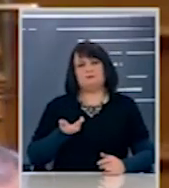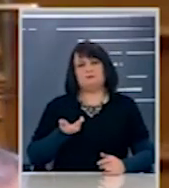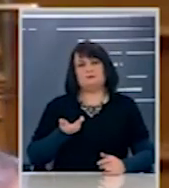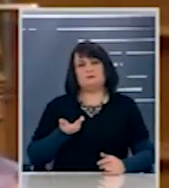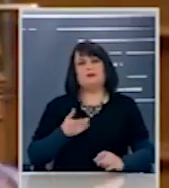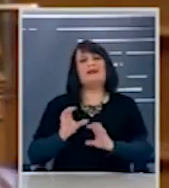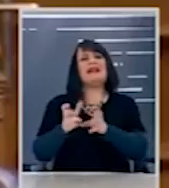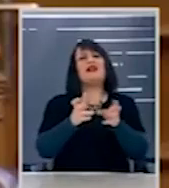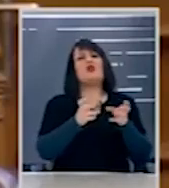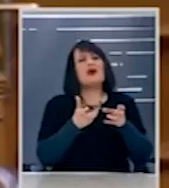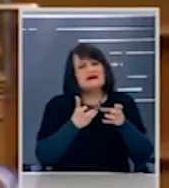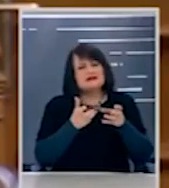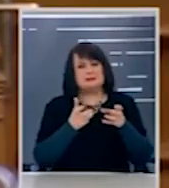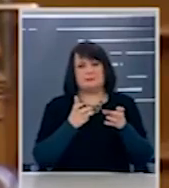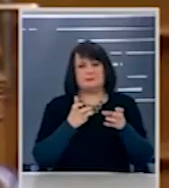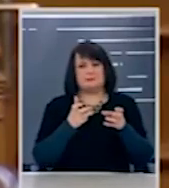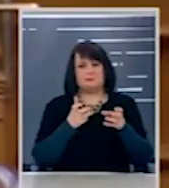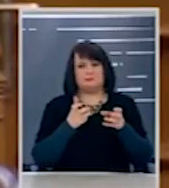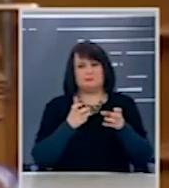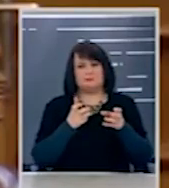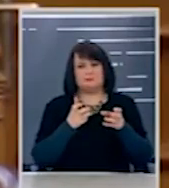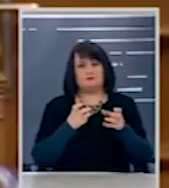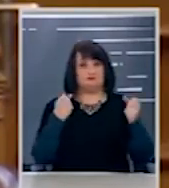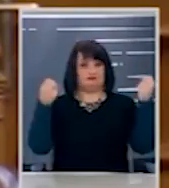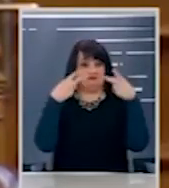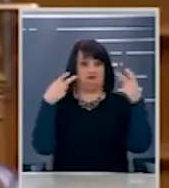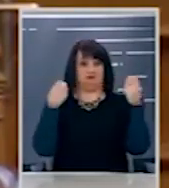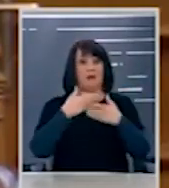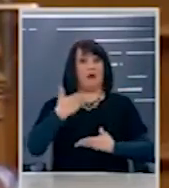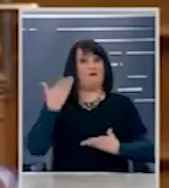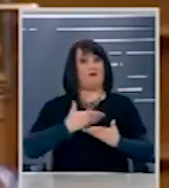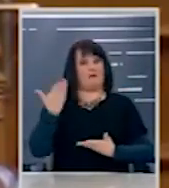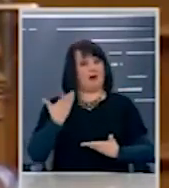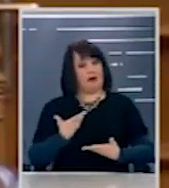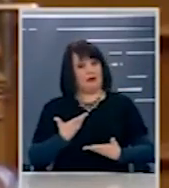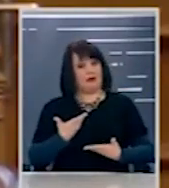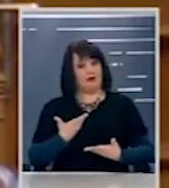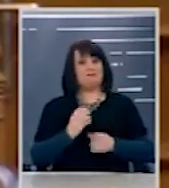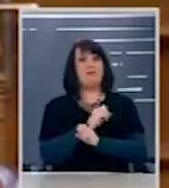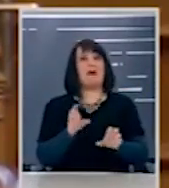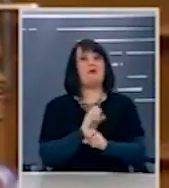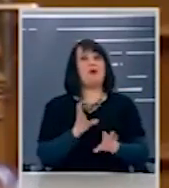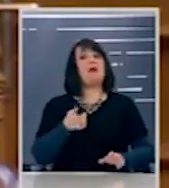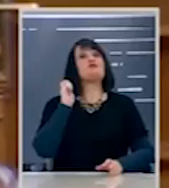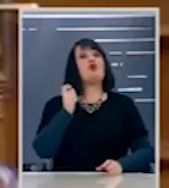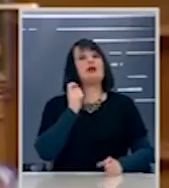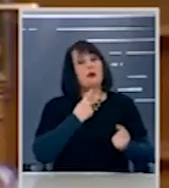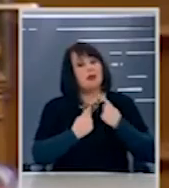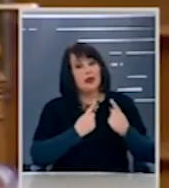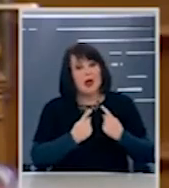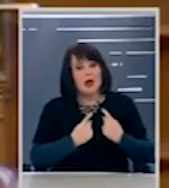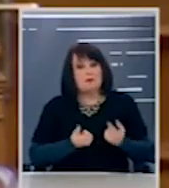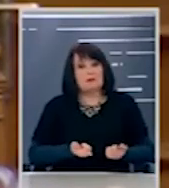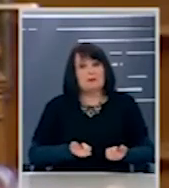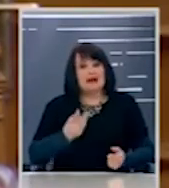στα μέσα ενημέρωσης, σε πηχαίους τίτλους εφημερίδων, στις εκπομπές πολιτικού διαλόγου, ότι